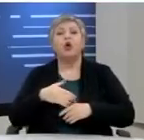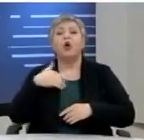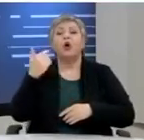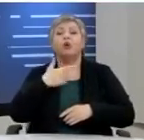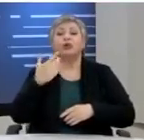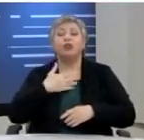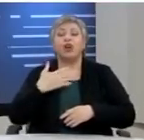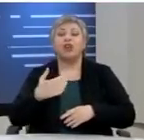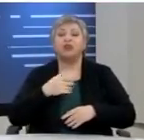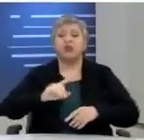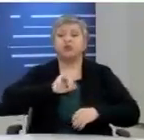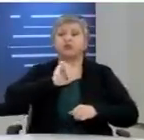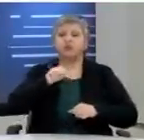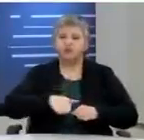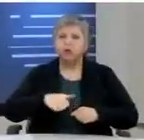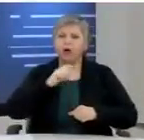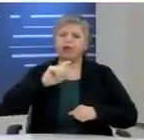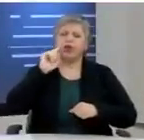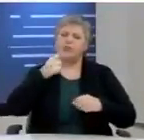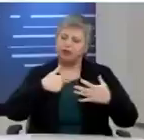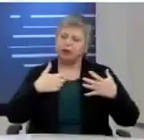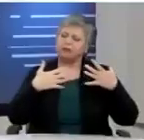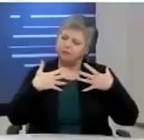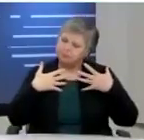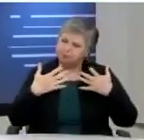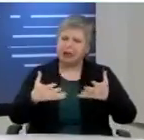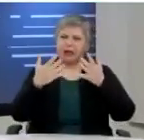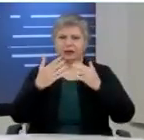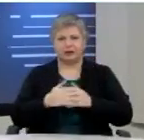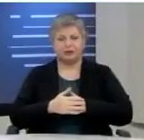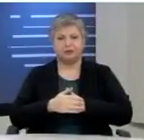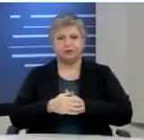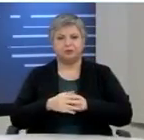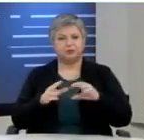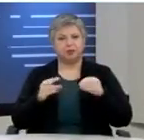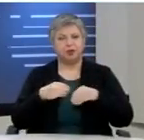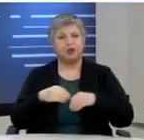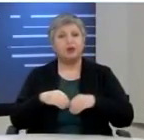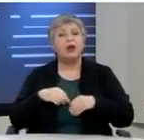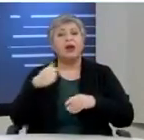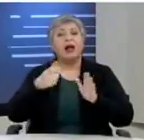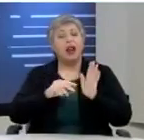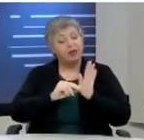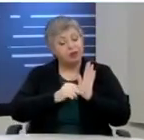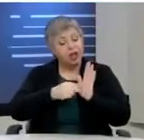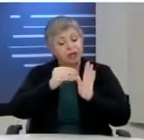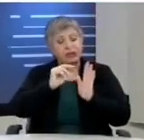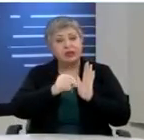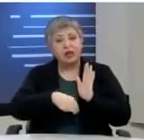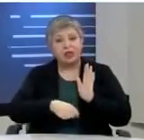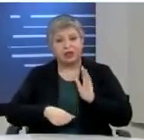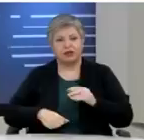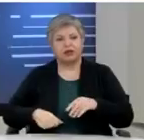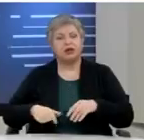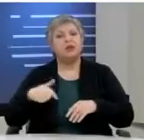διεθνή υπεριαλισμό ή δεν ξέρω τι μπορεί άλλο να φαντάζεστε. Υπό αυτή τη διεθνή συνθήκη, με δεδομένη τη βούληση